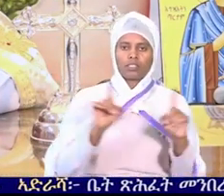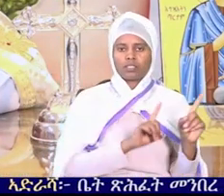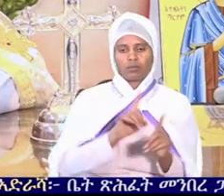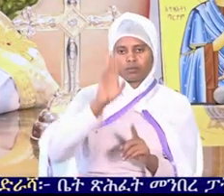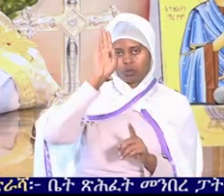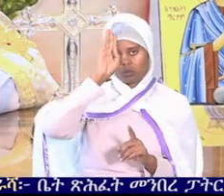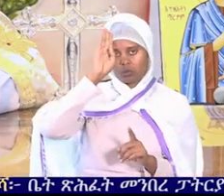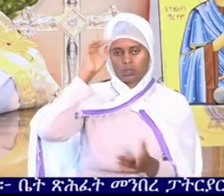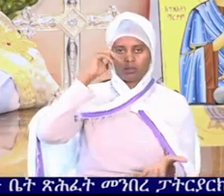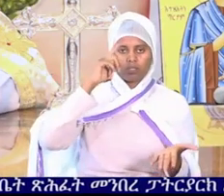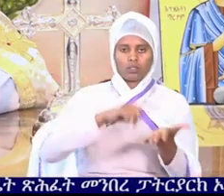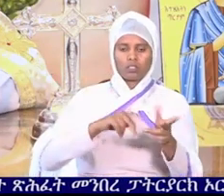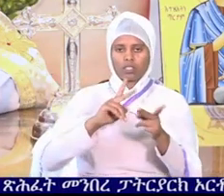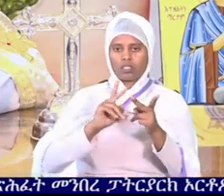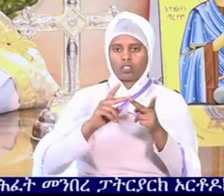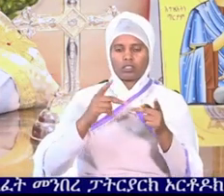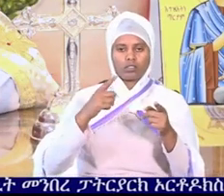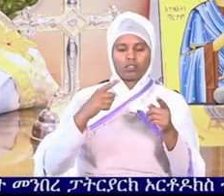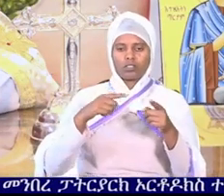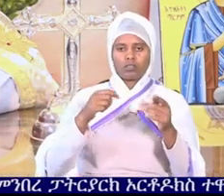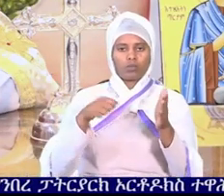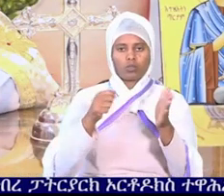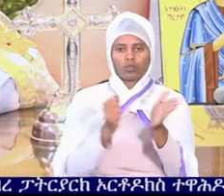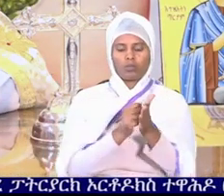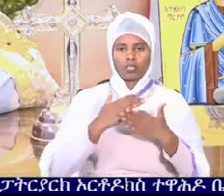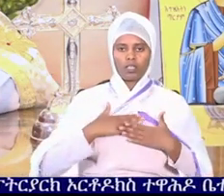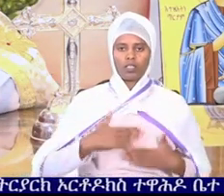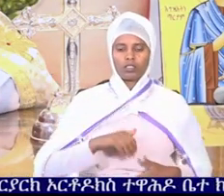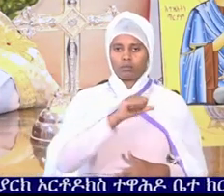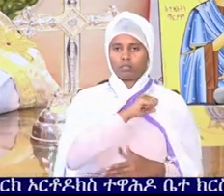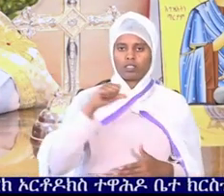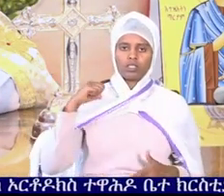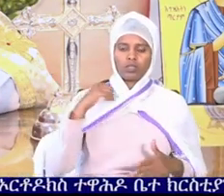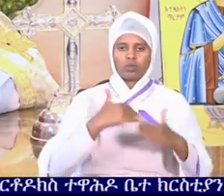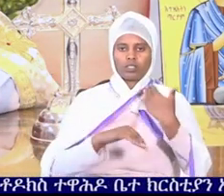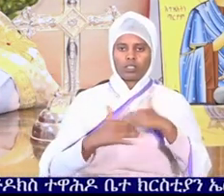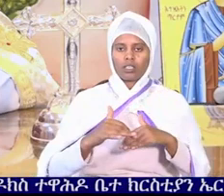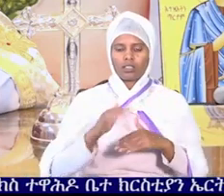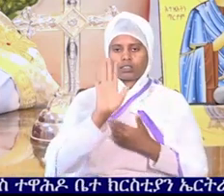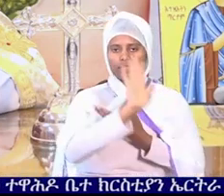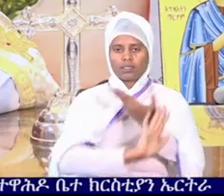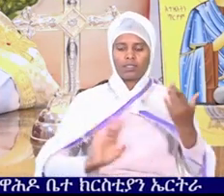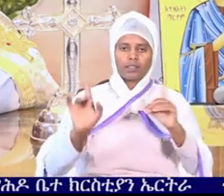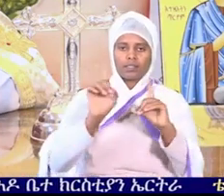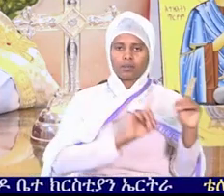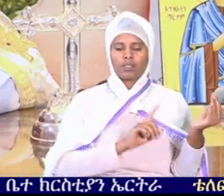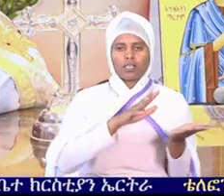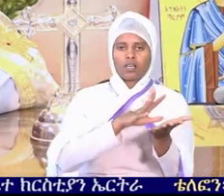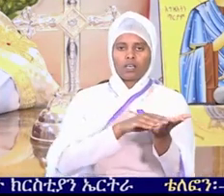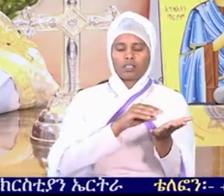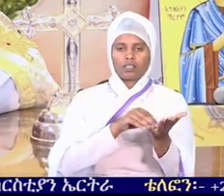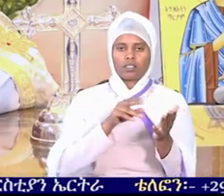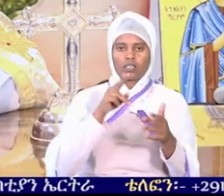سب مويا حكايمن كالقوت كلهم زملكتهمن منقستوي أكلات ندحنت